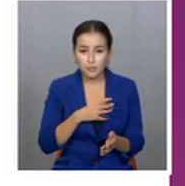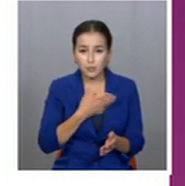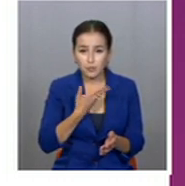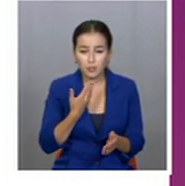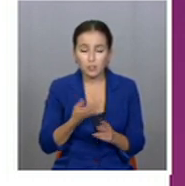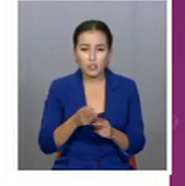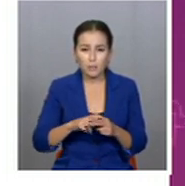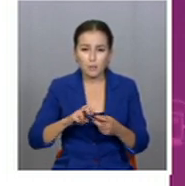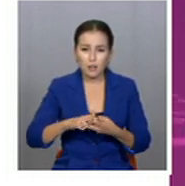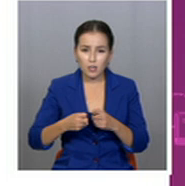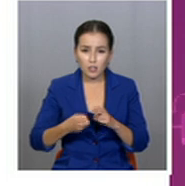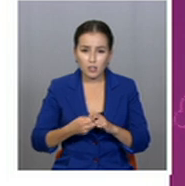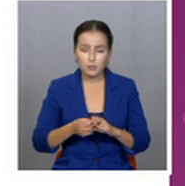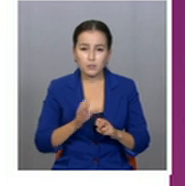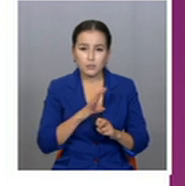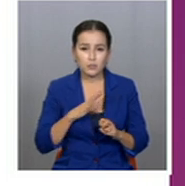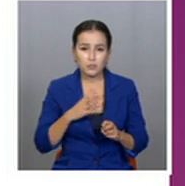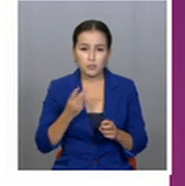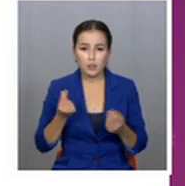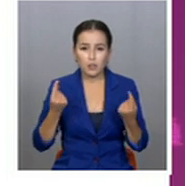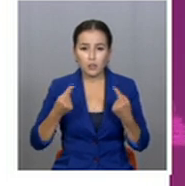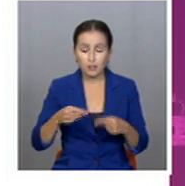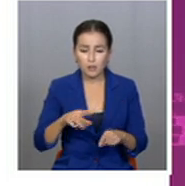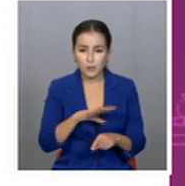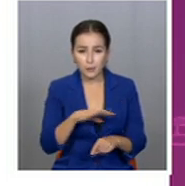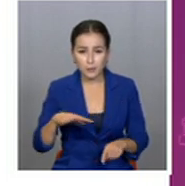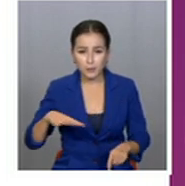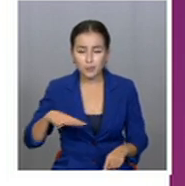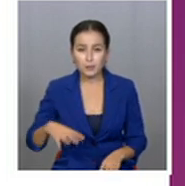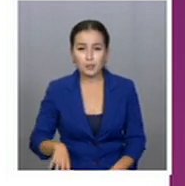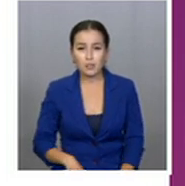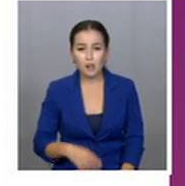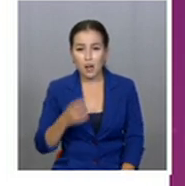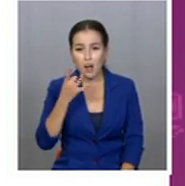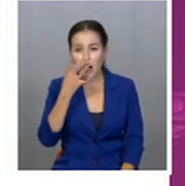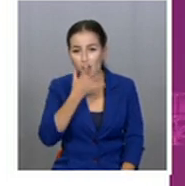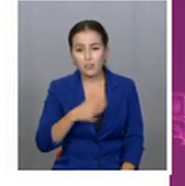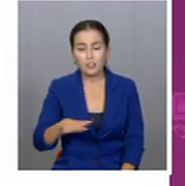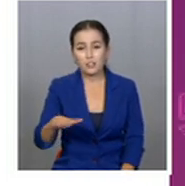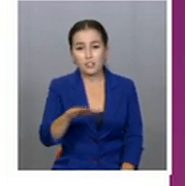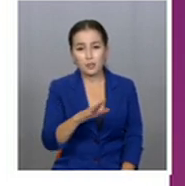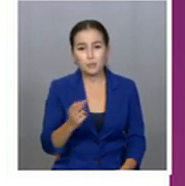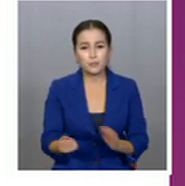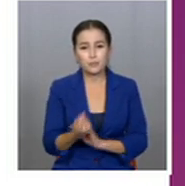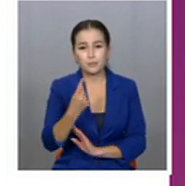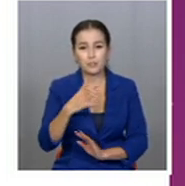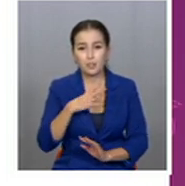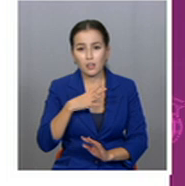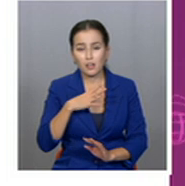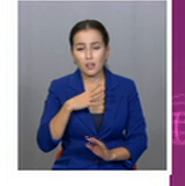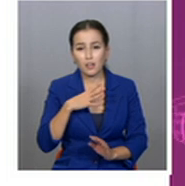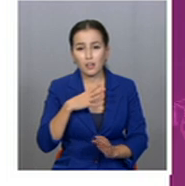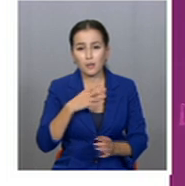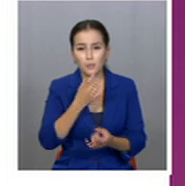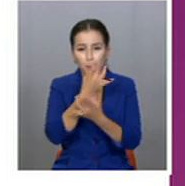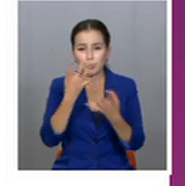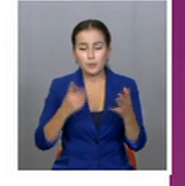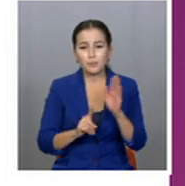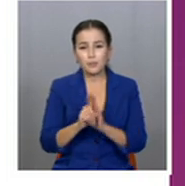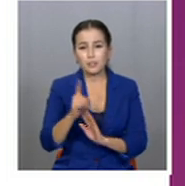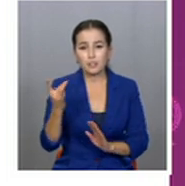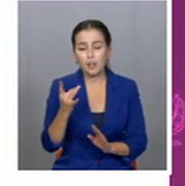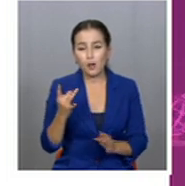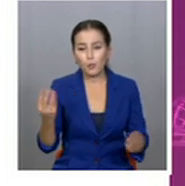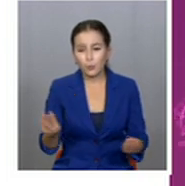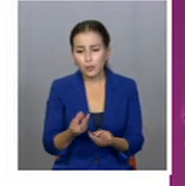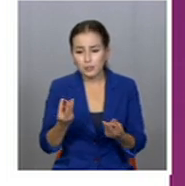дағдарыс тудырады. Адам эволюциясы Африкада пайда болды. Отты қолдану, тас еңбек құралдарын